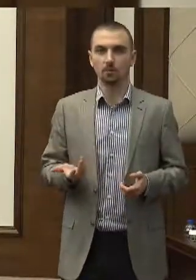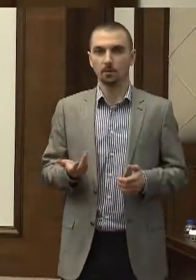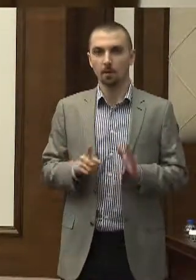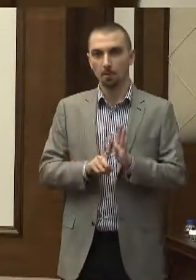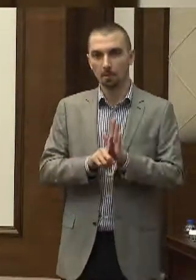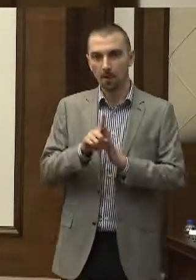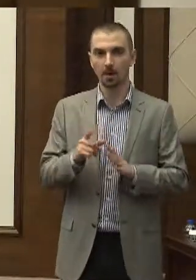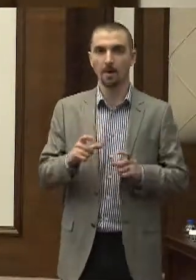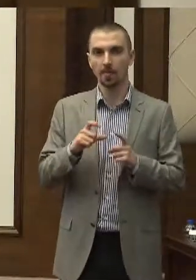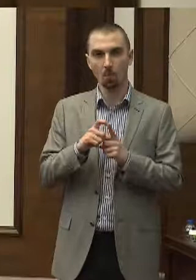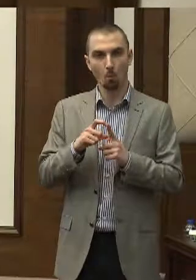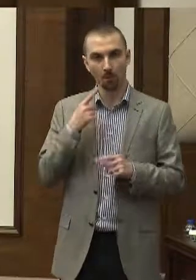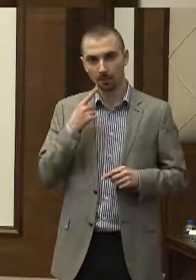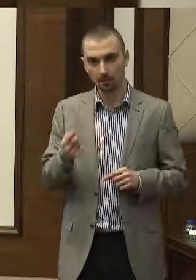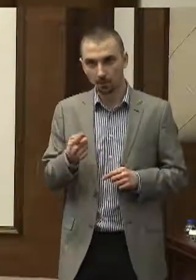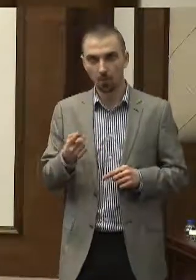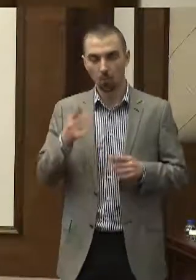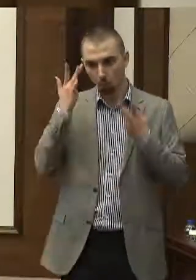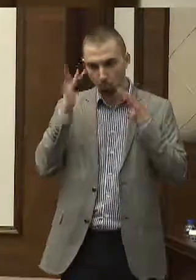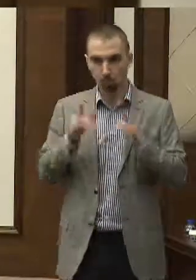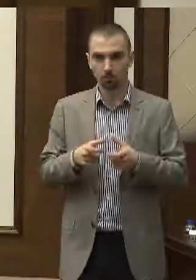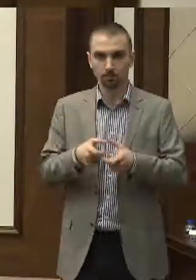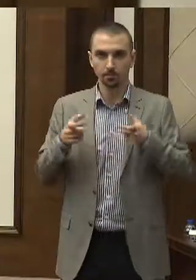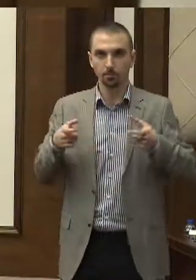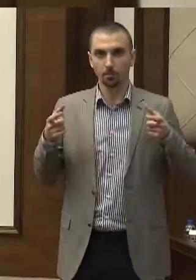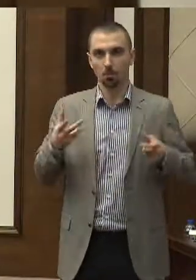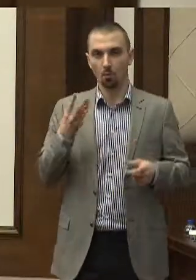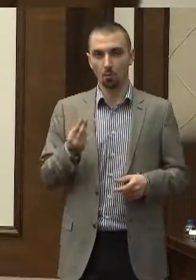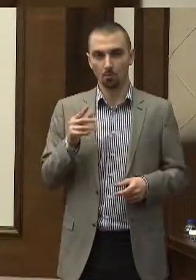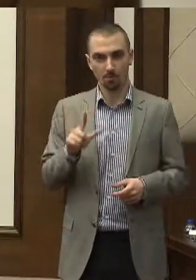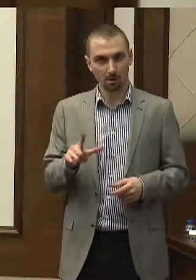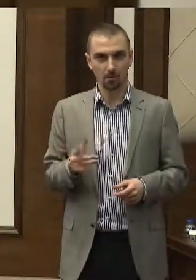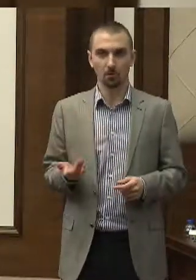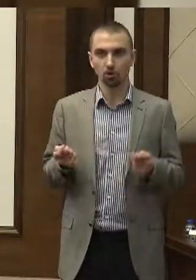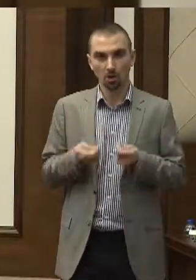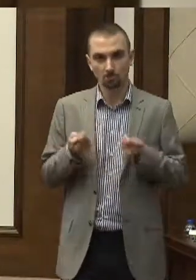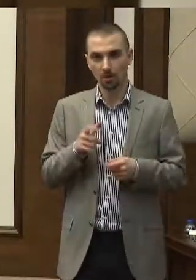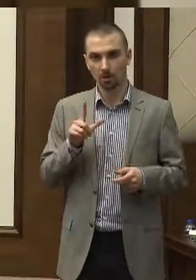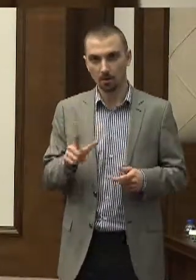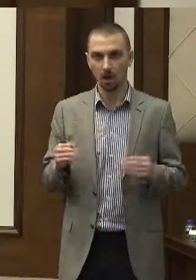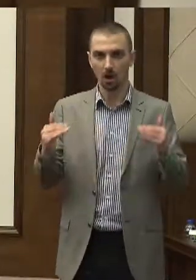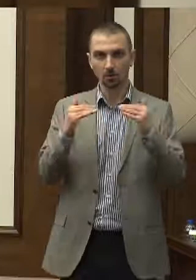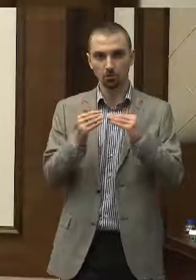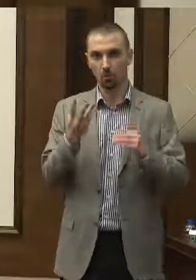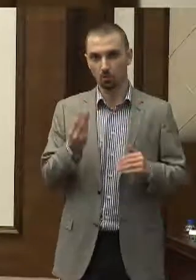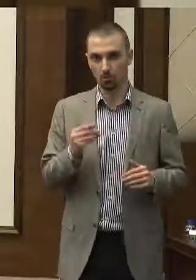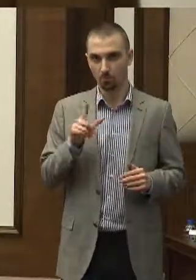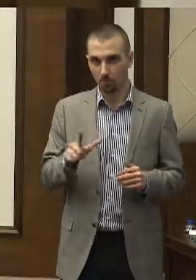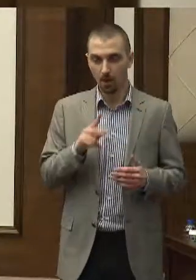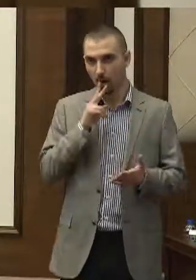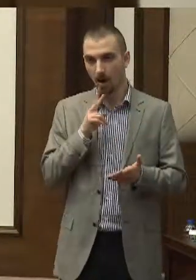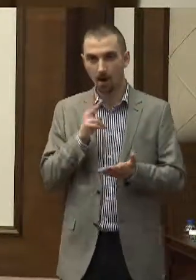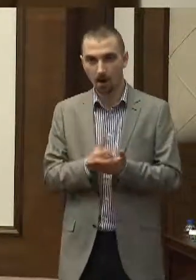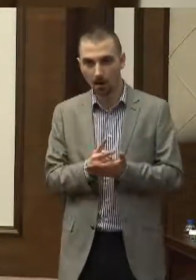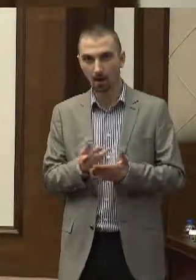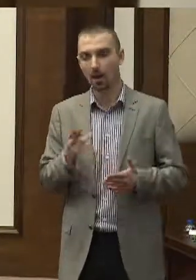ve demokrasi kültürünün yaygınlaşması için çalışmaları gerekir. Eşitlik sağlanmalı, karar